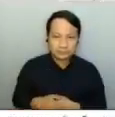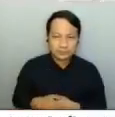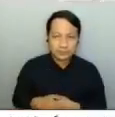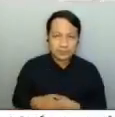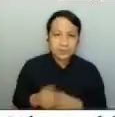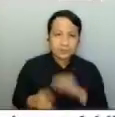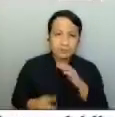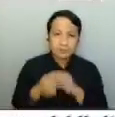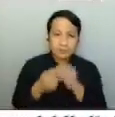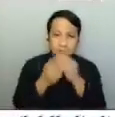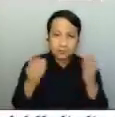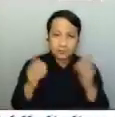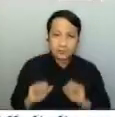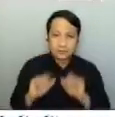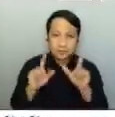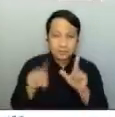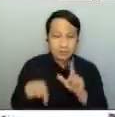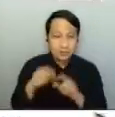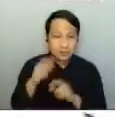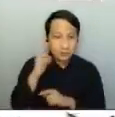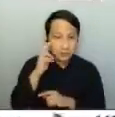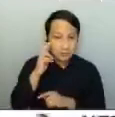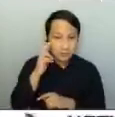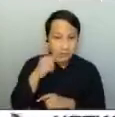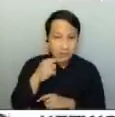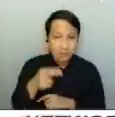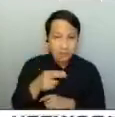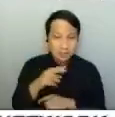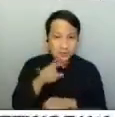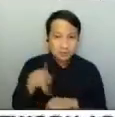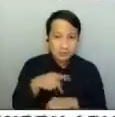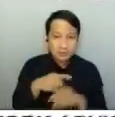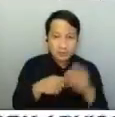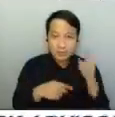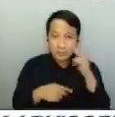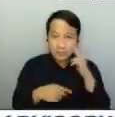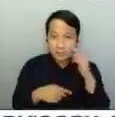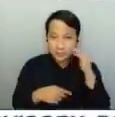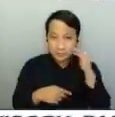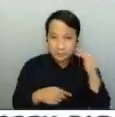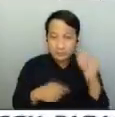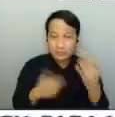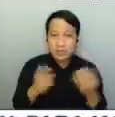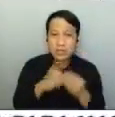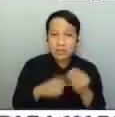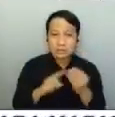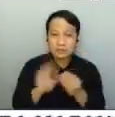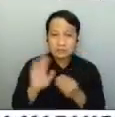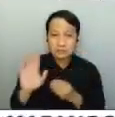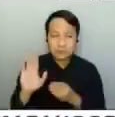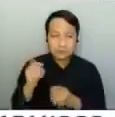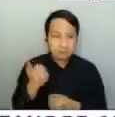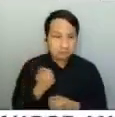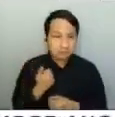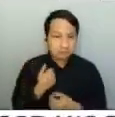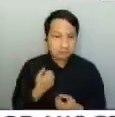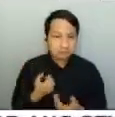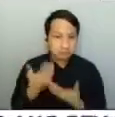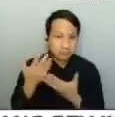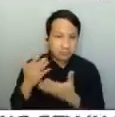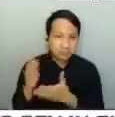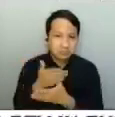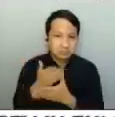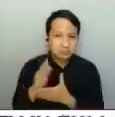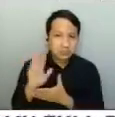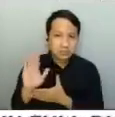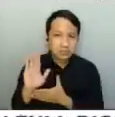Rabia, "Isa sa business na gusto kong itayo in the future is punerarya. And aside from that, hindi ko rin kasi gusto yung makeup